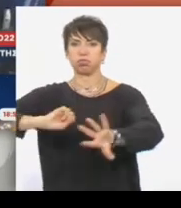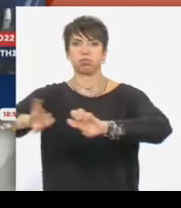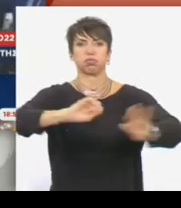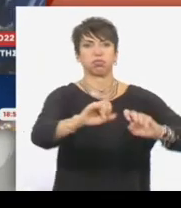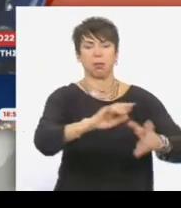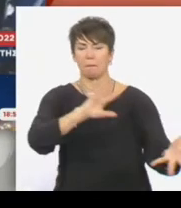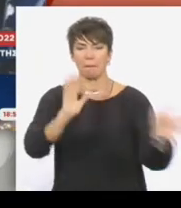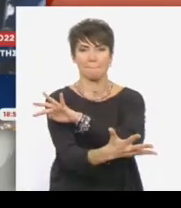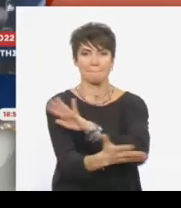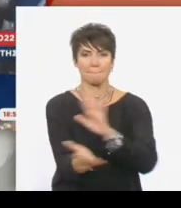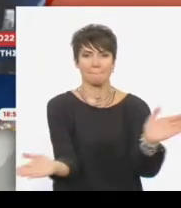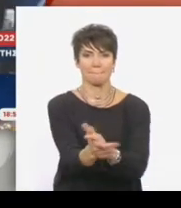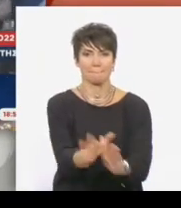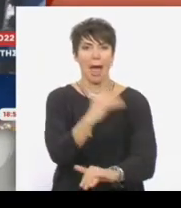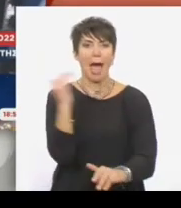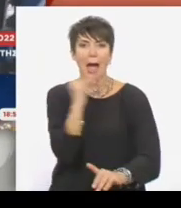Υπότιτλοι AUTHORWAVE